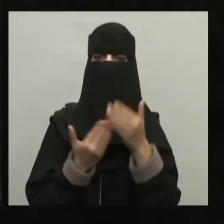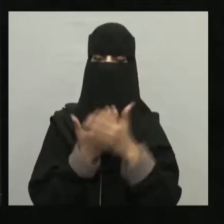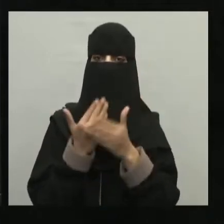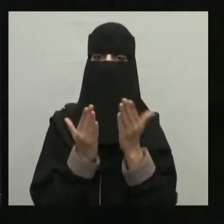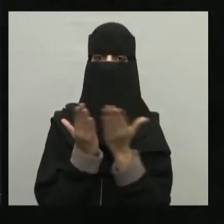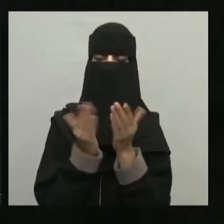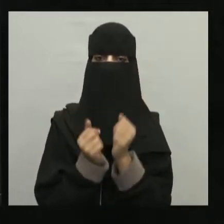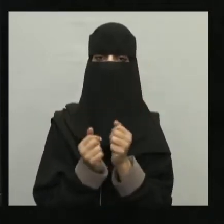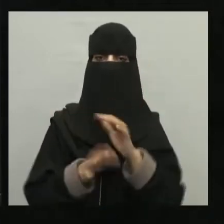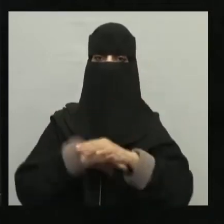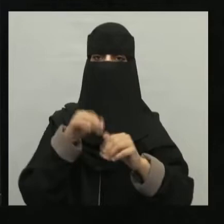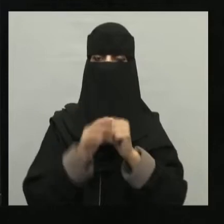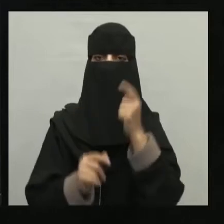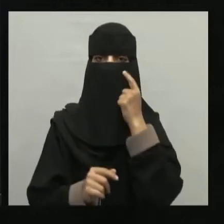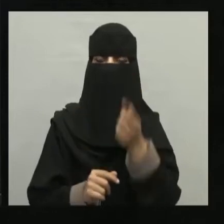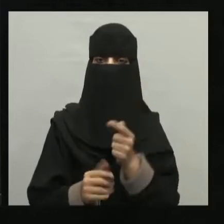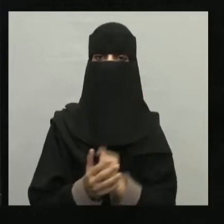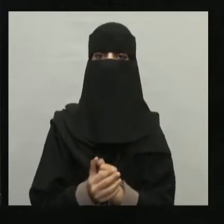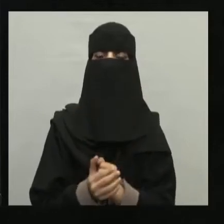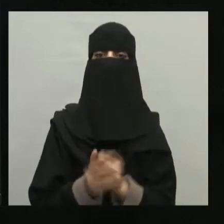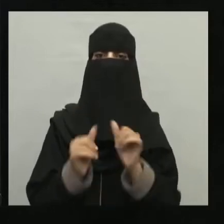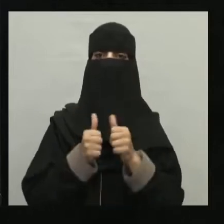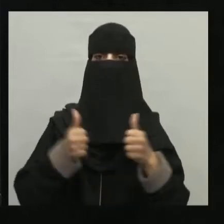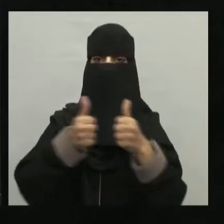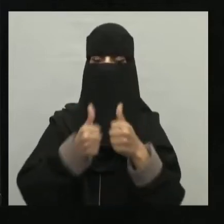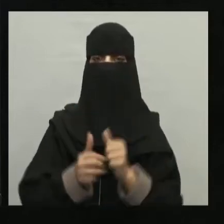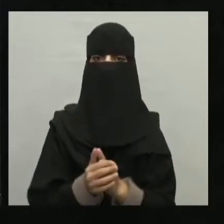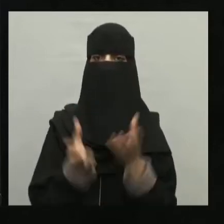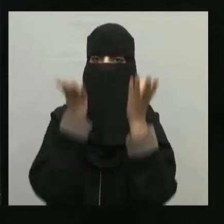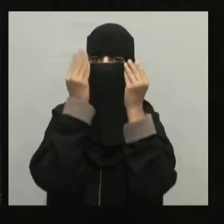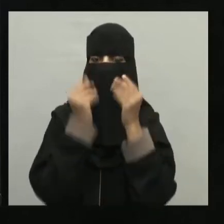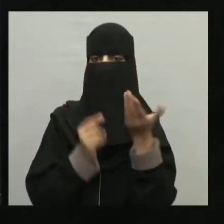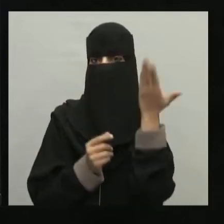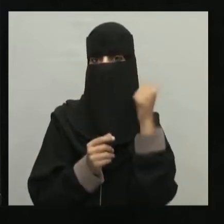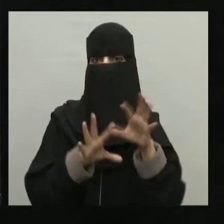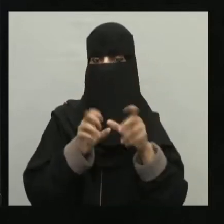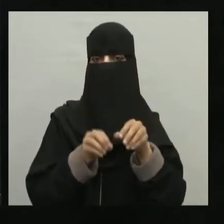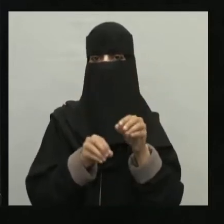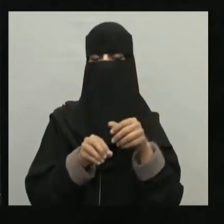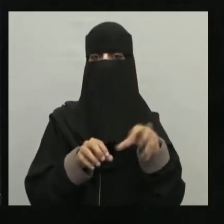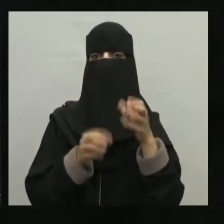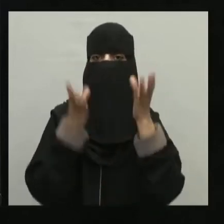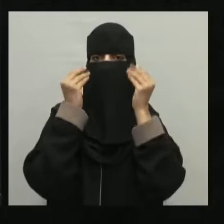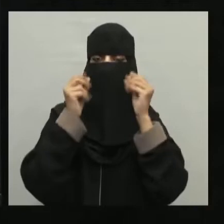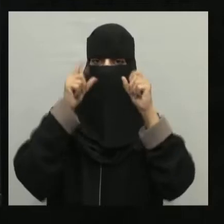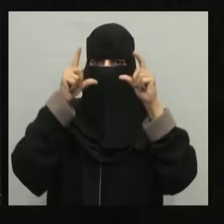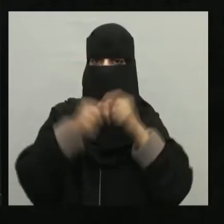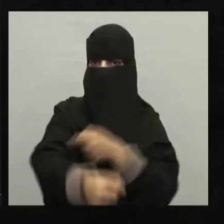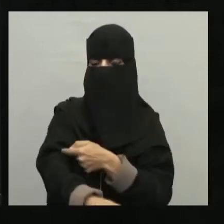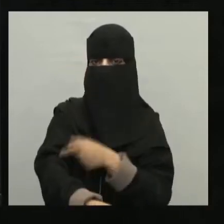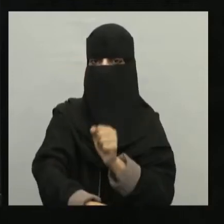في مادتنا المهارات الحياتية والأسرية. تعرفنا سابقا في وحدة التوعية الصحية